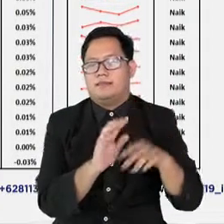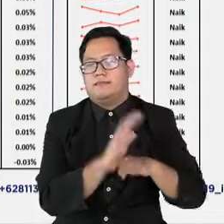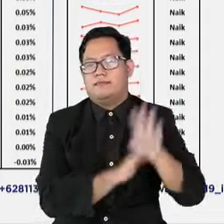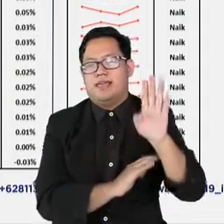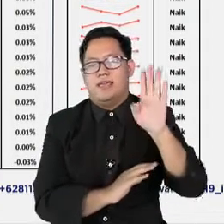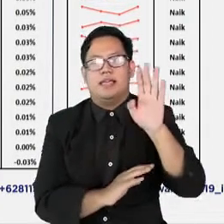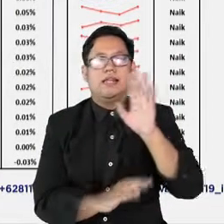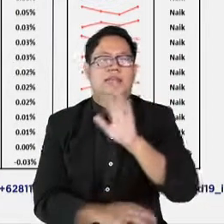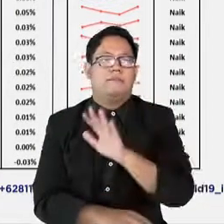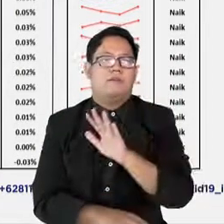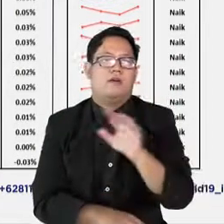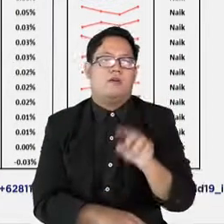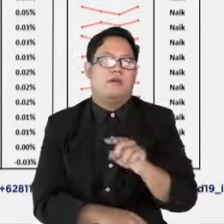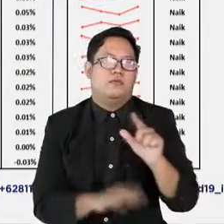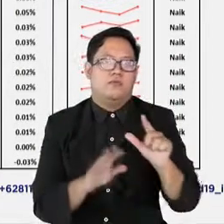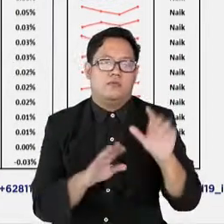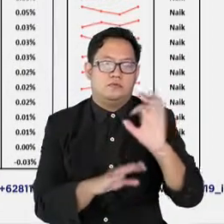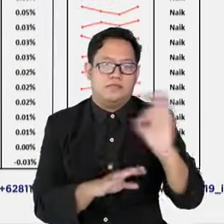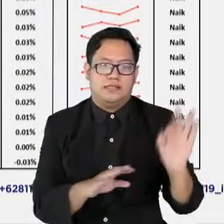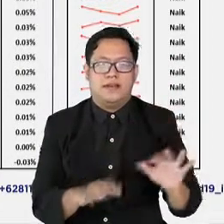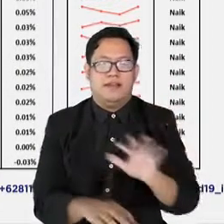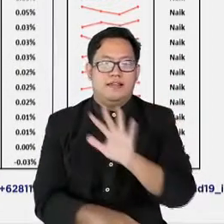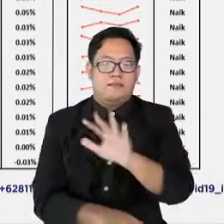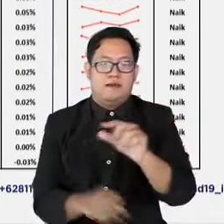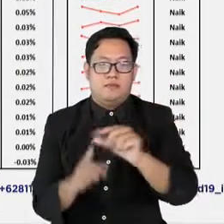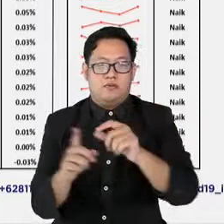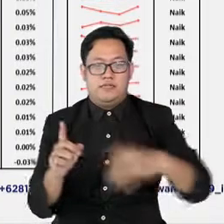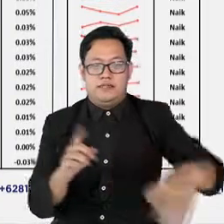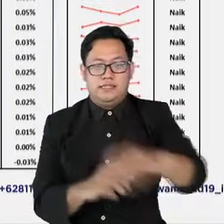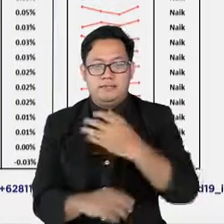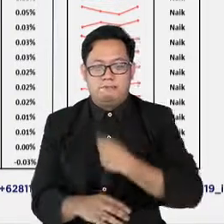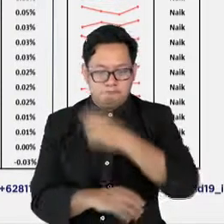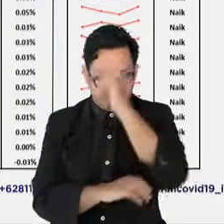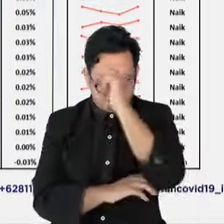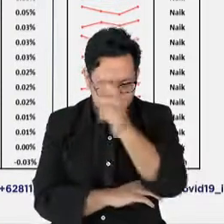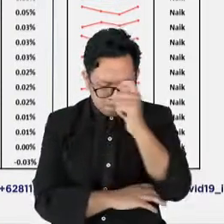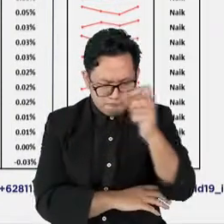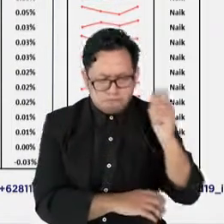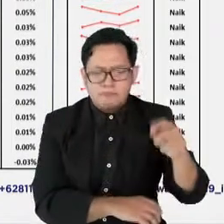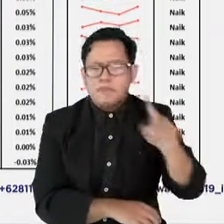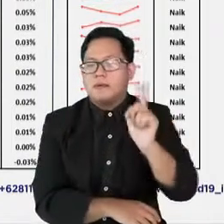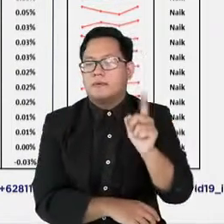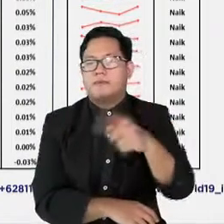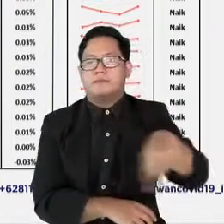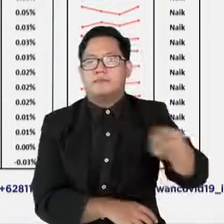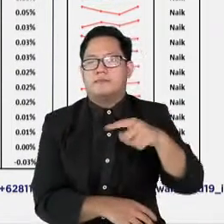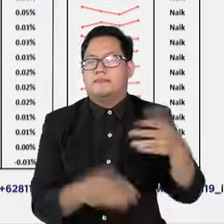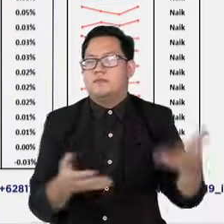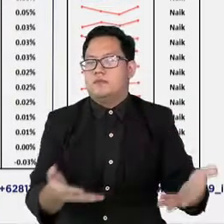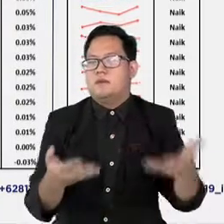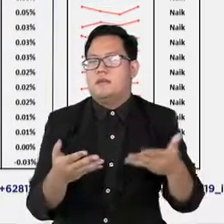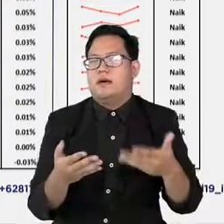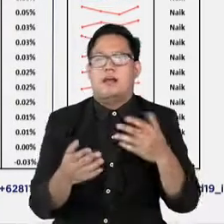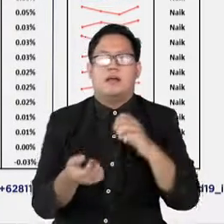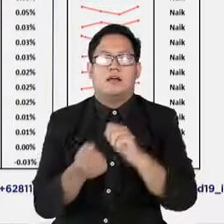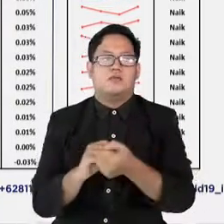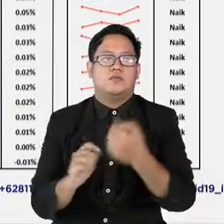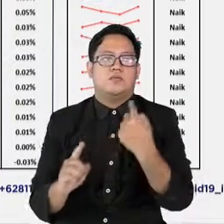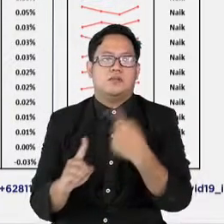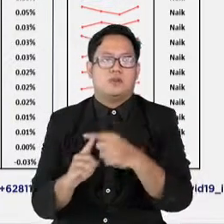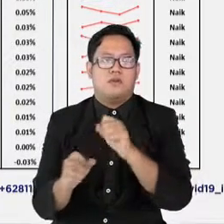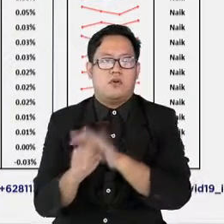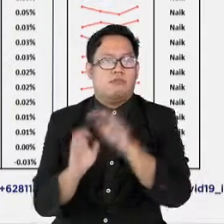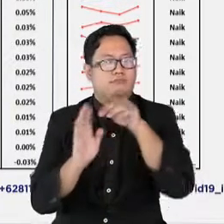tujuh persen saya apresiasi kepada lima provinsi ini karena telah berhasil menyumbangkan penurunan kasus aktif